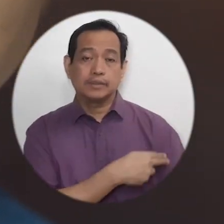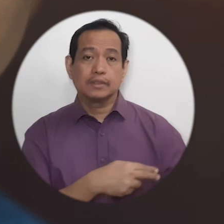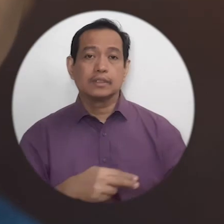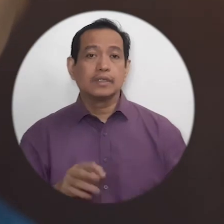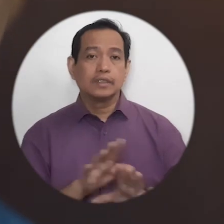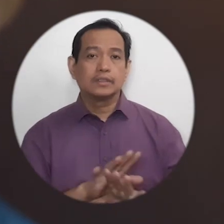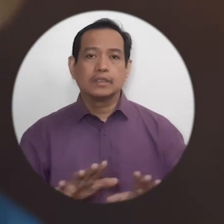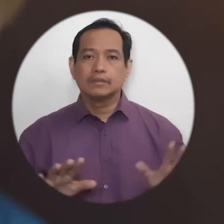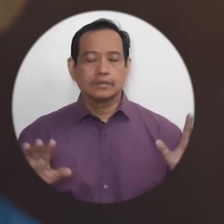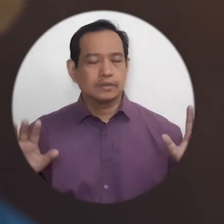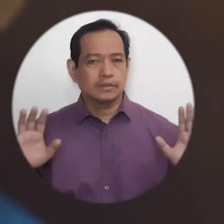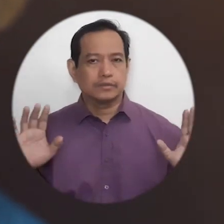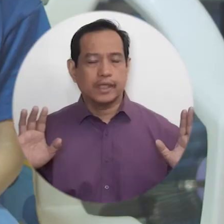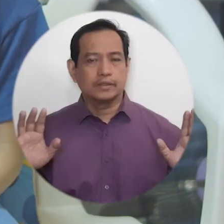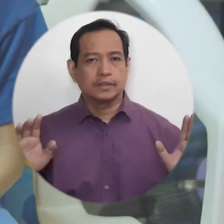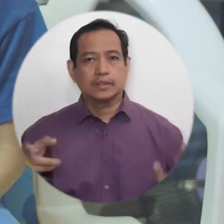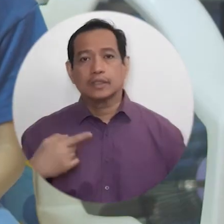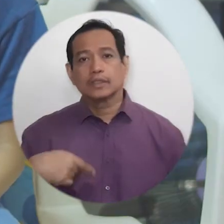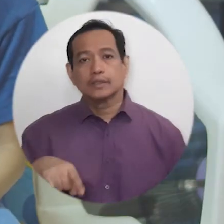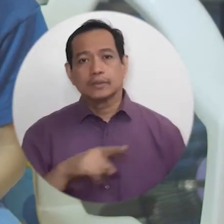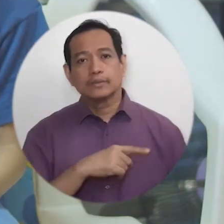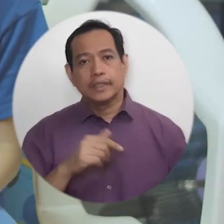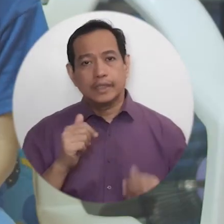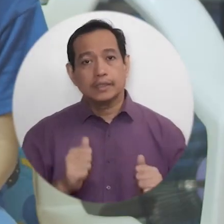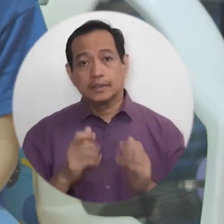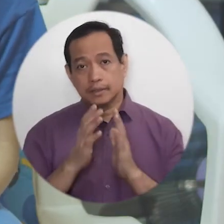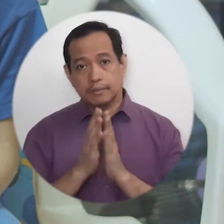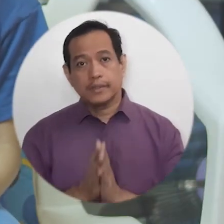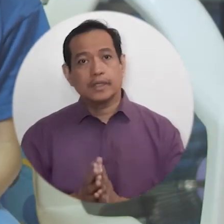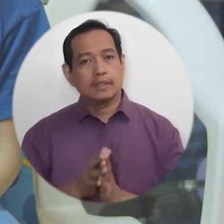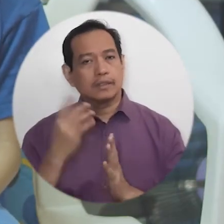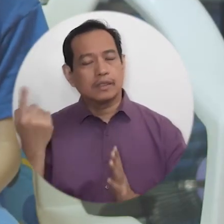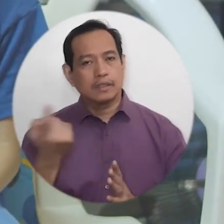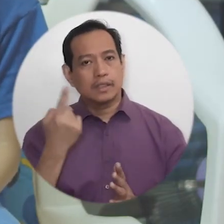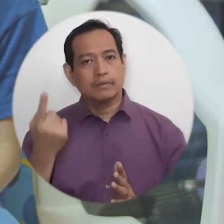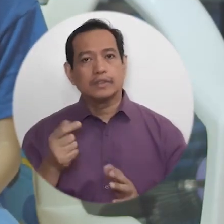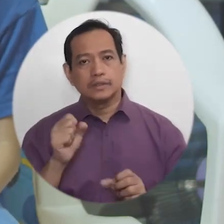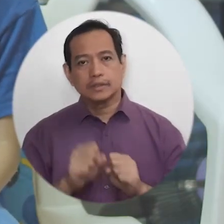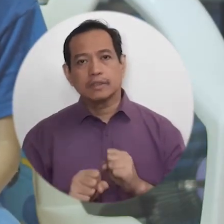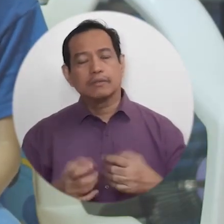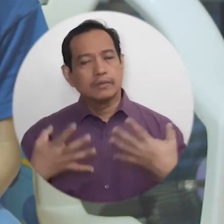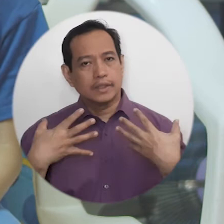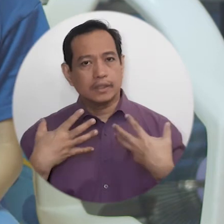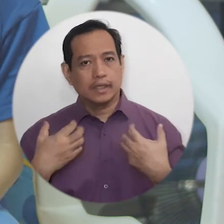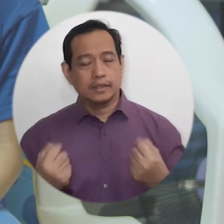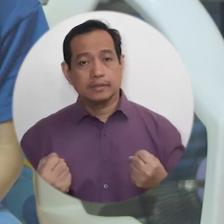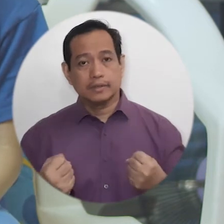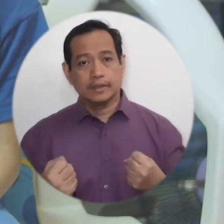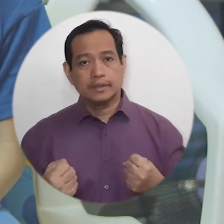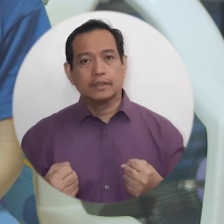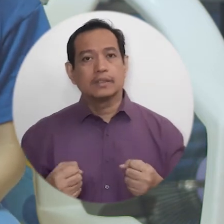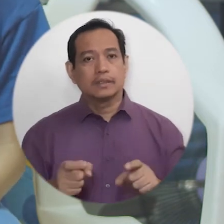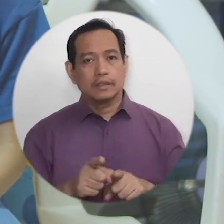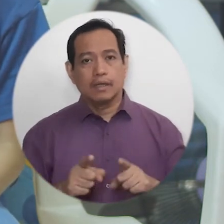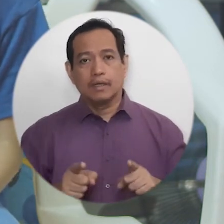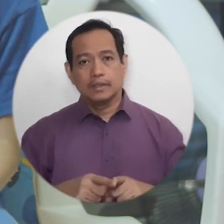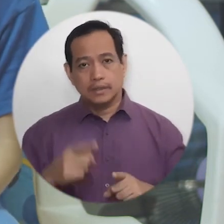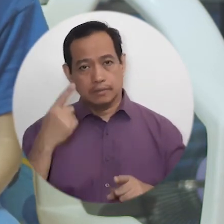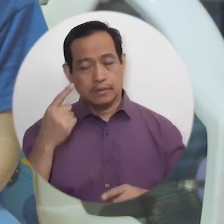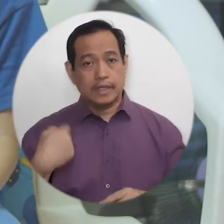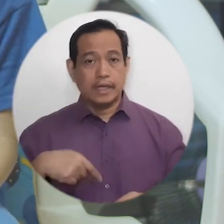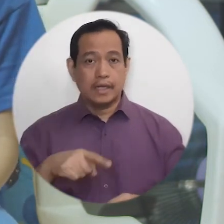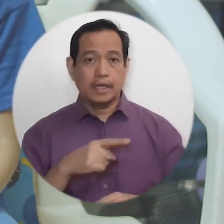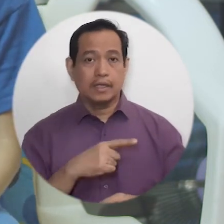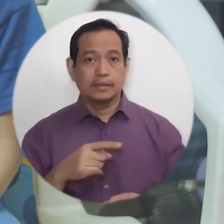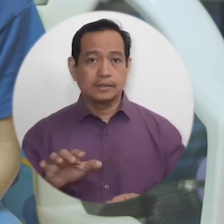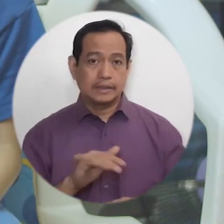kami susuko. Pwede po tayo mag-pray na mag-pray para po gumaling na tayo. Para din po maging katulad